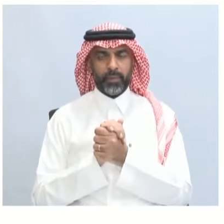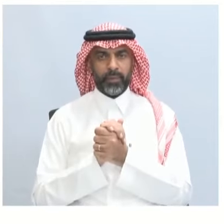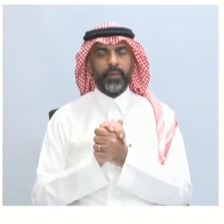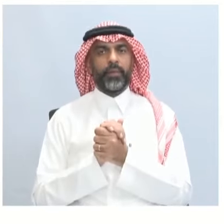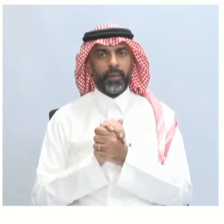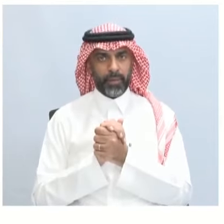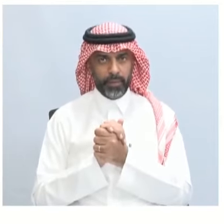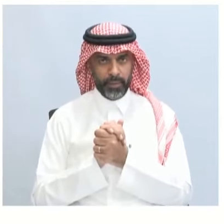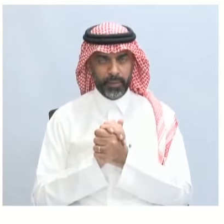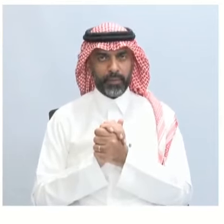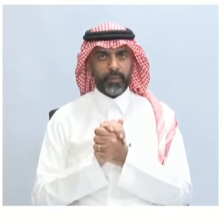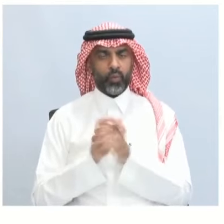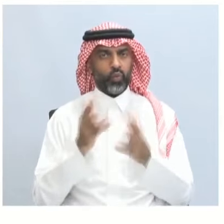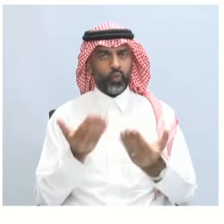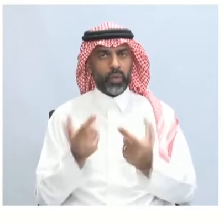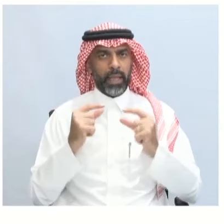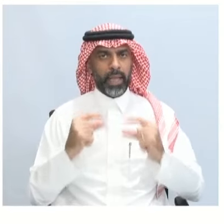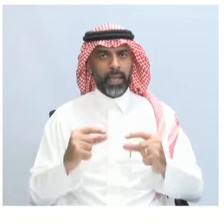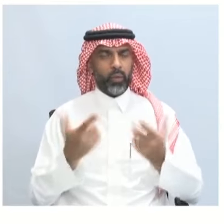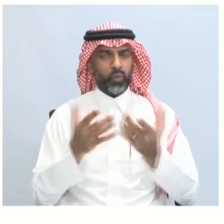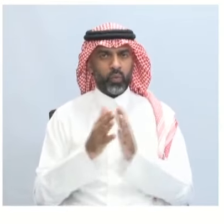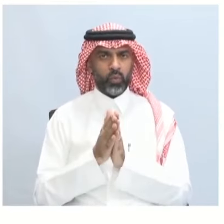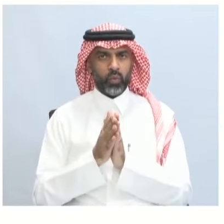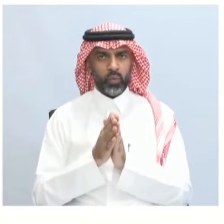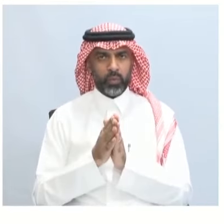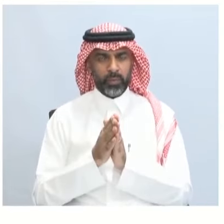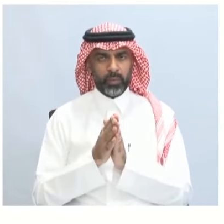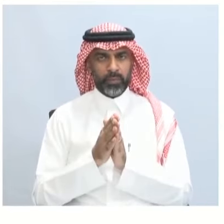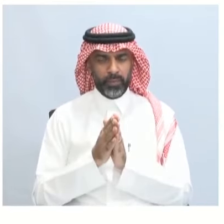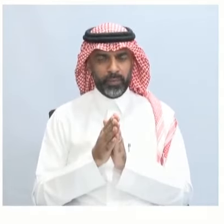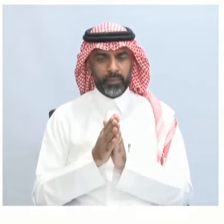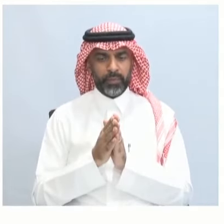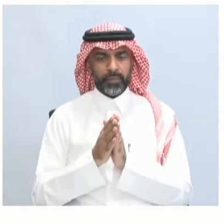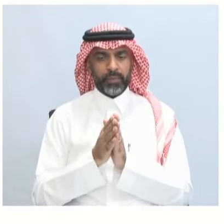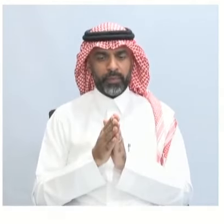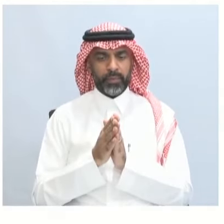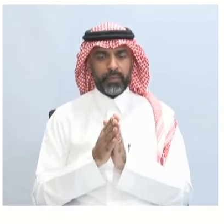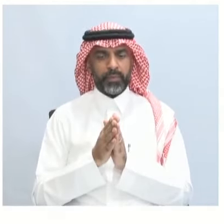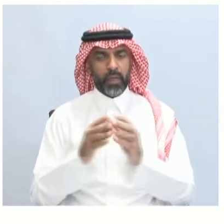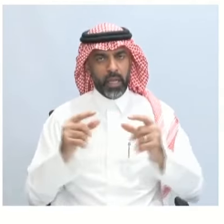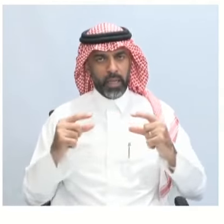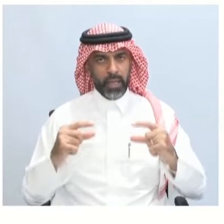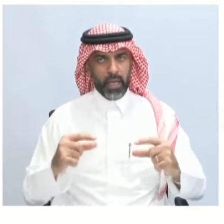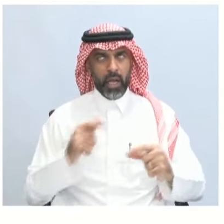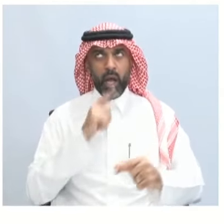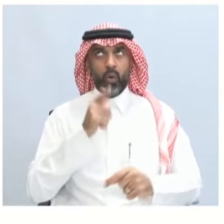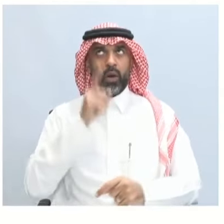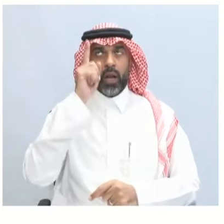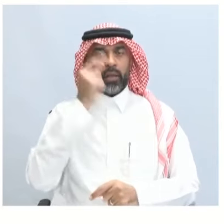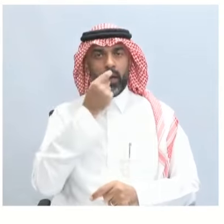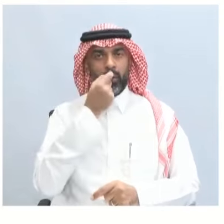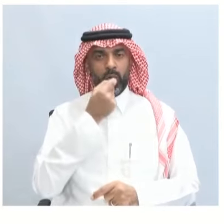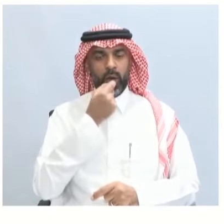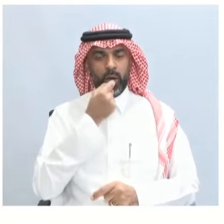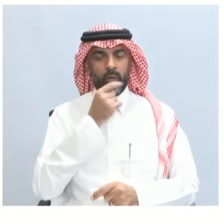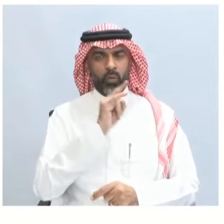والعلو ما الدليل في ذلك احسنتم نقول قال الله جل وعلا ولا